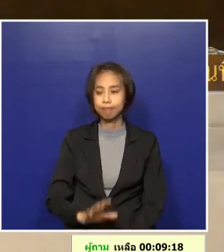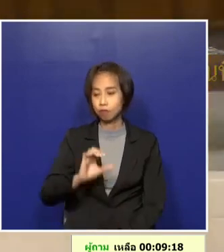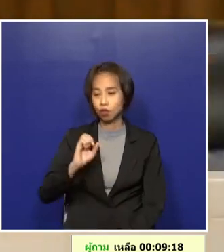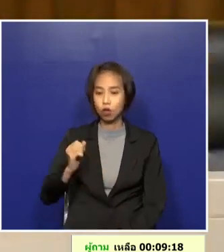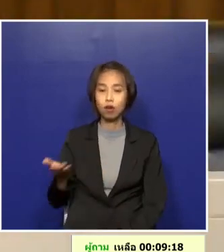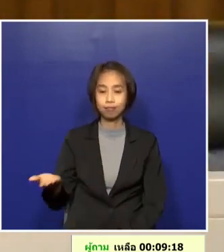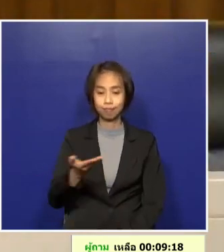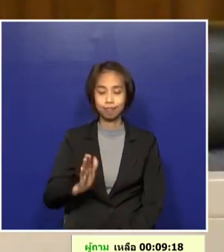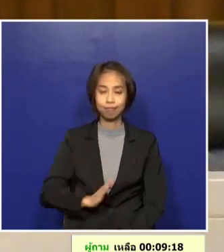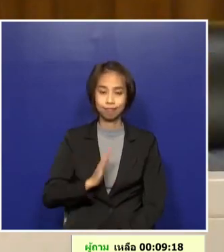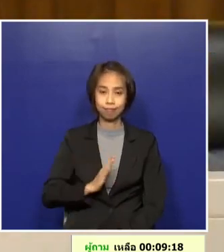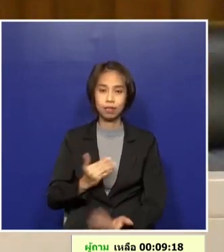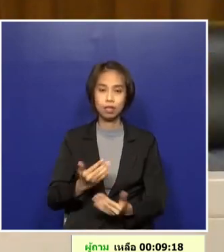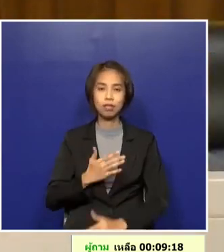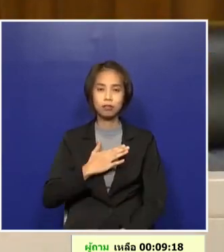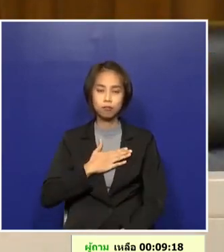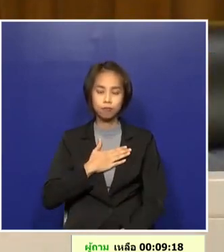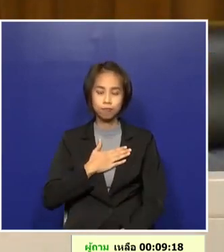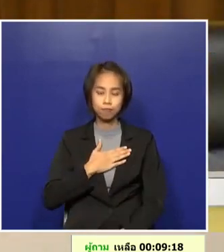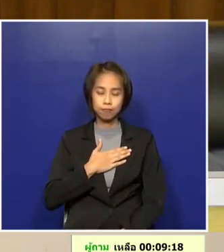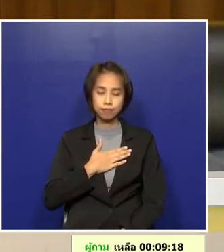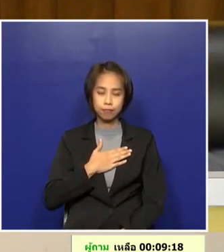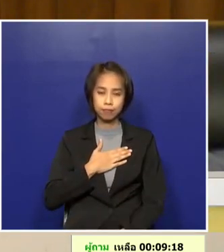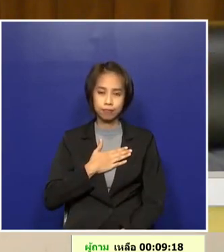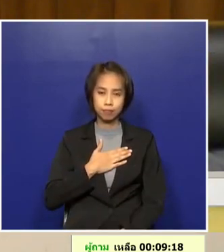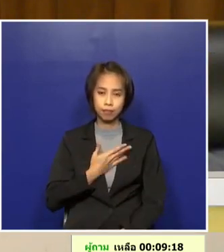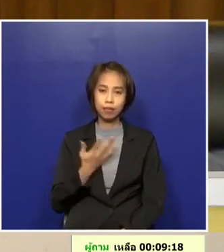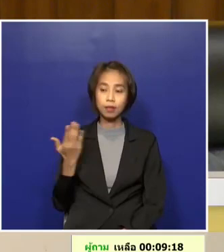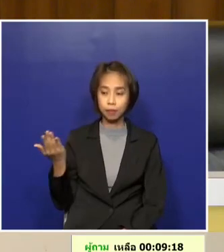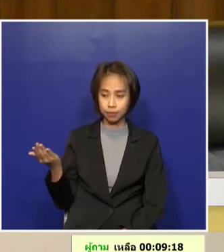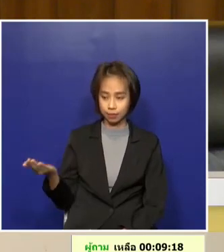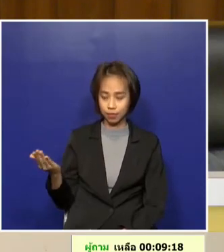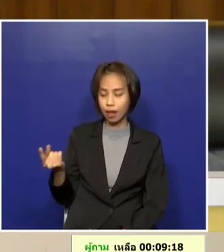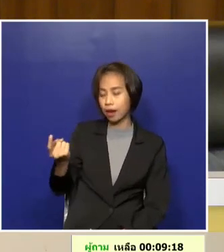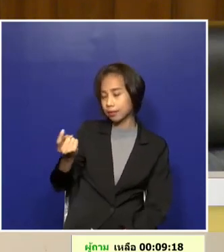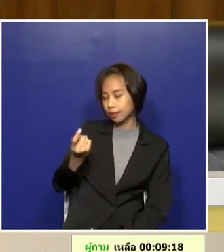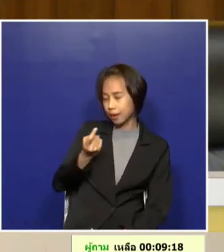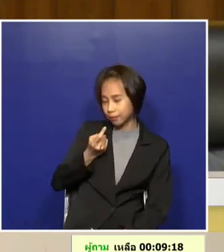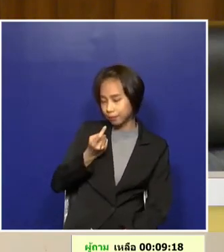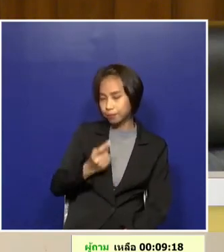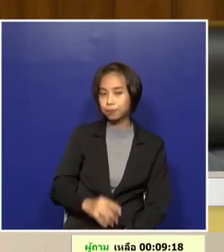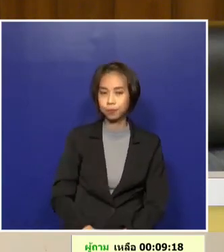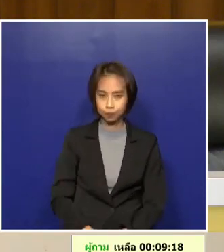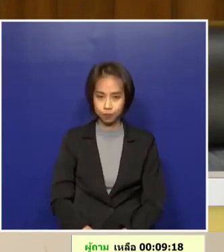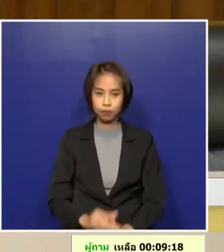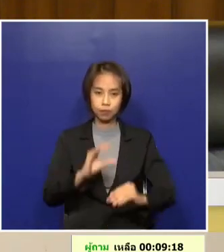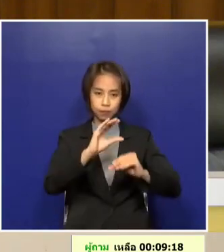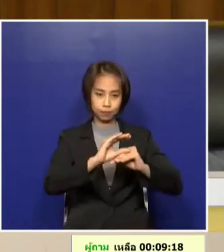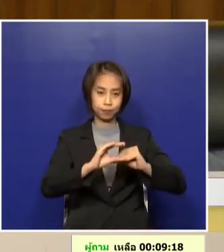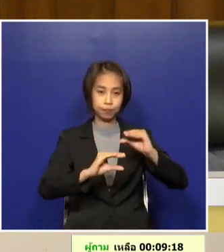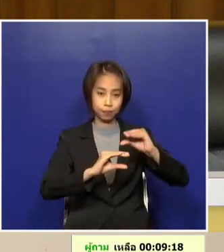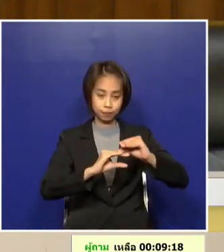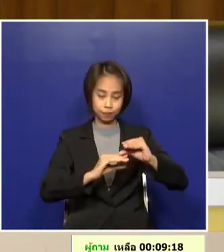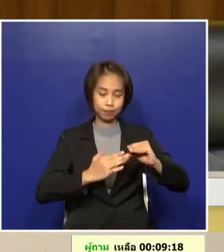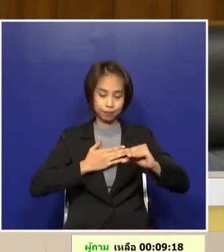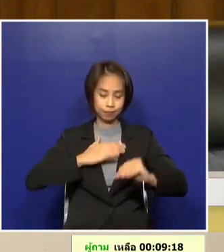ารพขออนุญาตในเรื่องของคำถามของท่านสมาชิกผู้ทรงเกียรติในเรื่องของโครงการเราช